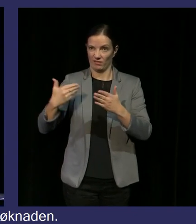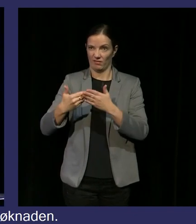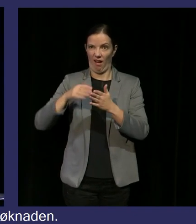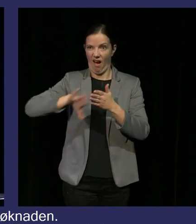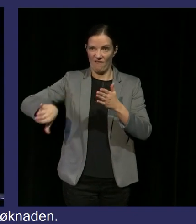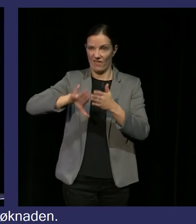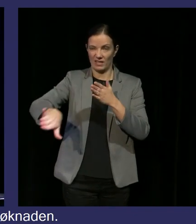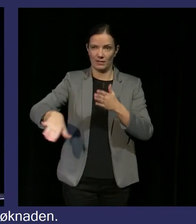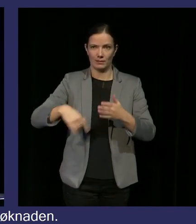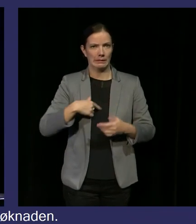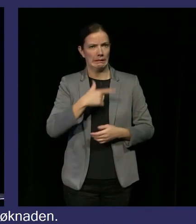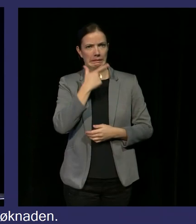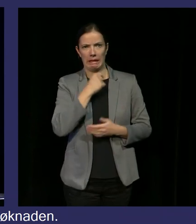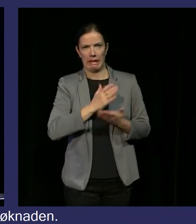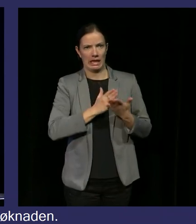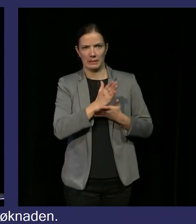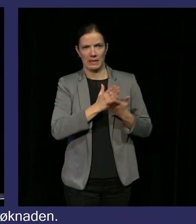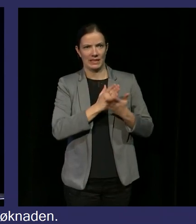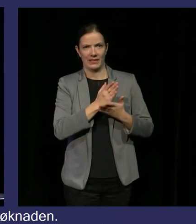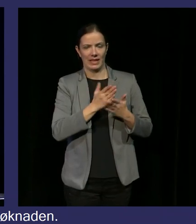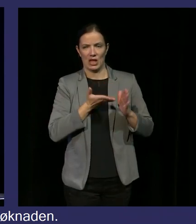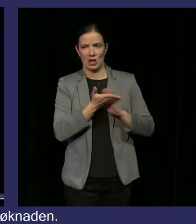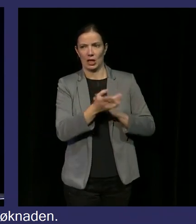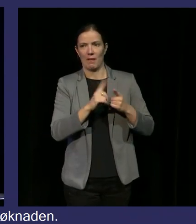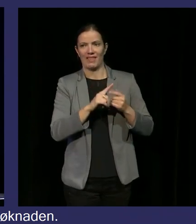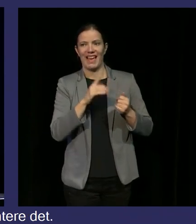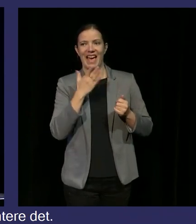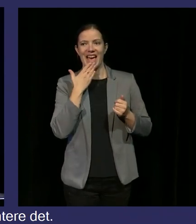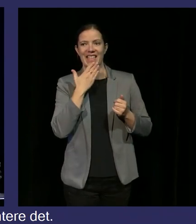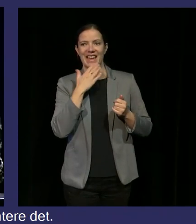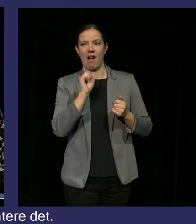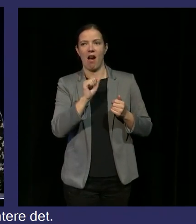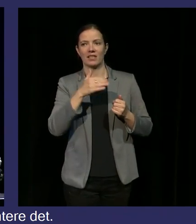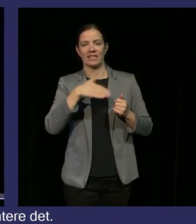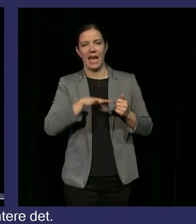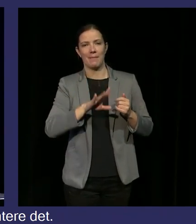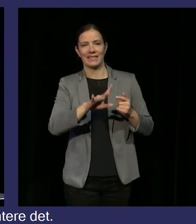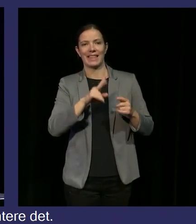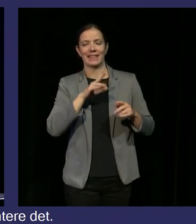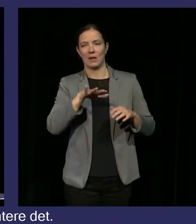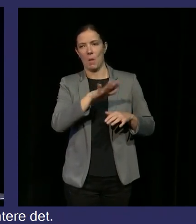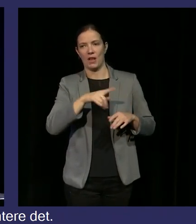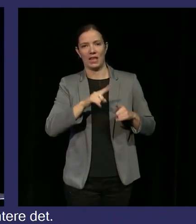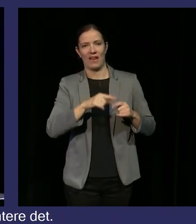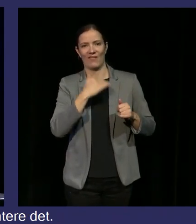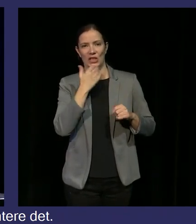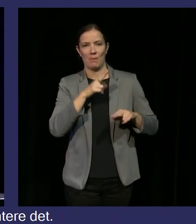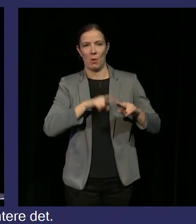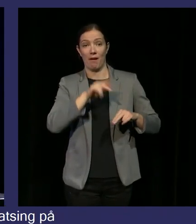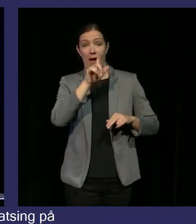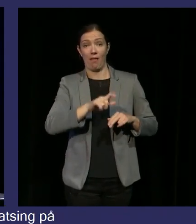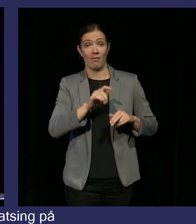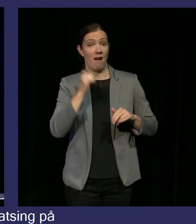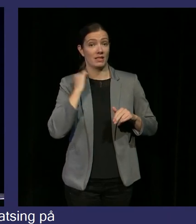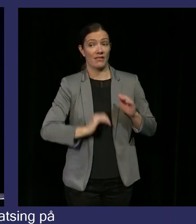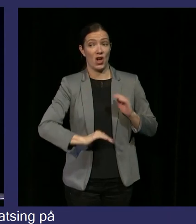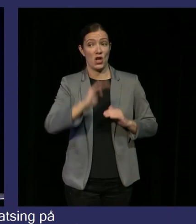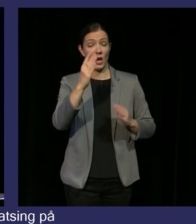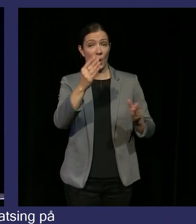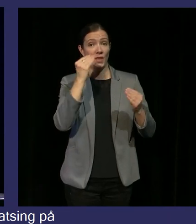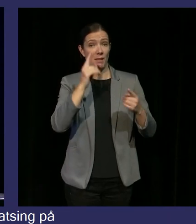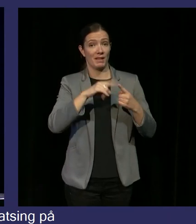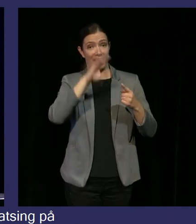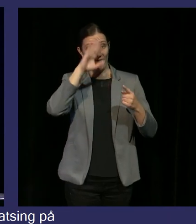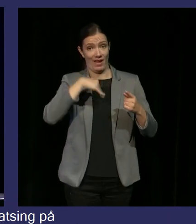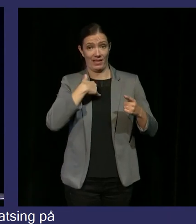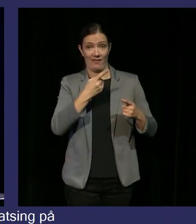Jeg kjenner ikke den spesifikke søknaden. Det her ligger under Henrik Asheim sitt område, så jeg skal være litt forsiktig med å kommentere det. Det han som har ansvar for høyere utdanning. Men det jeg vet at vi har,